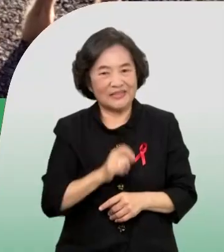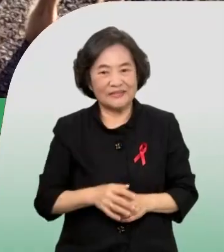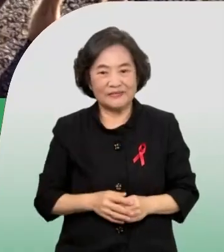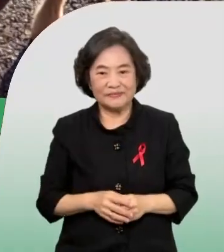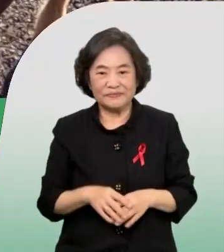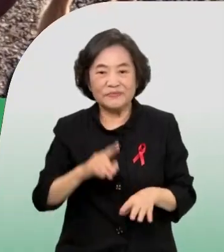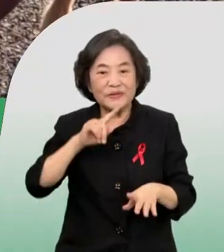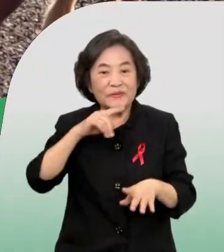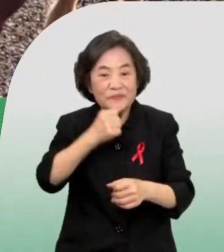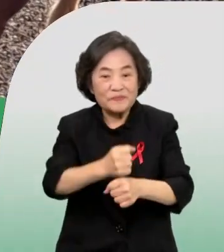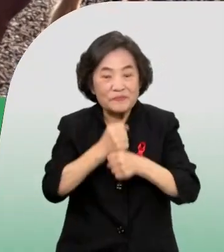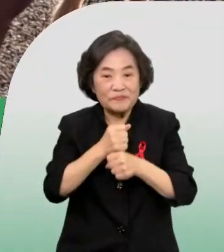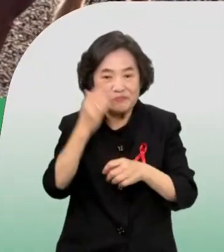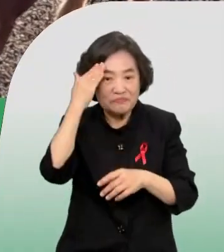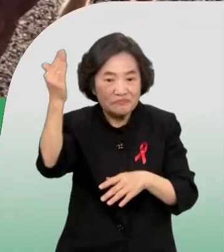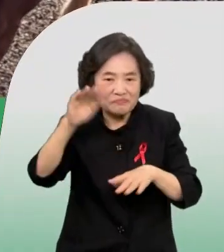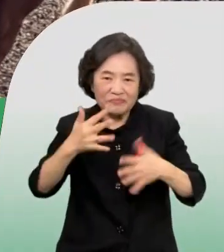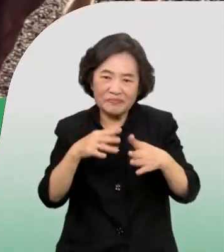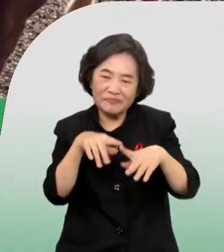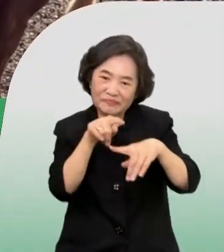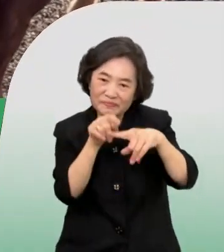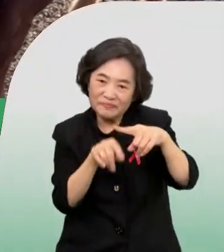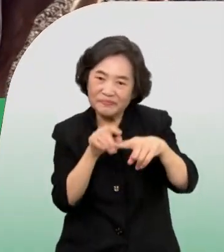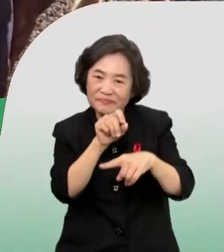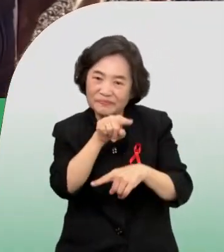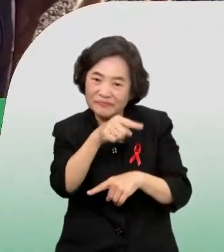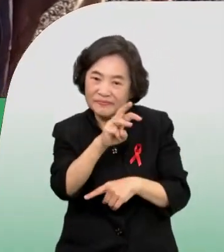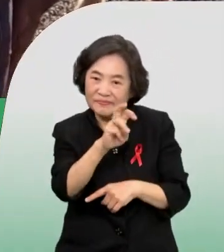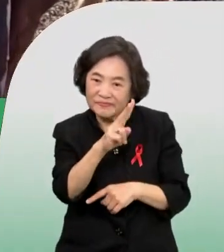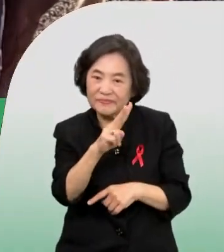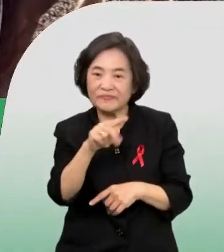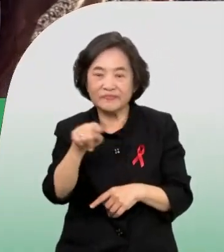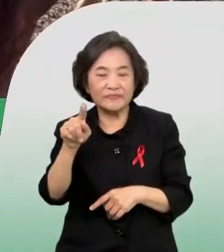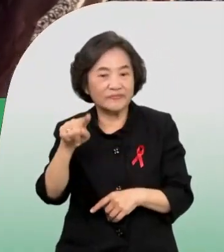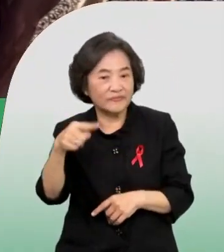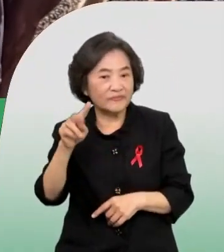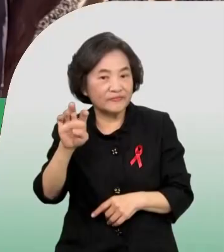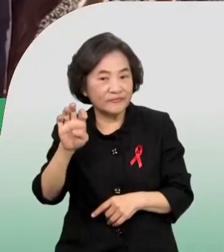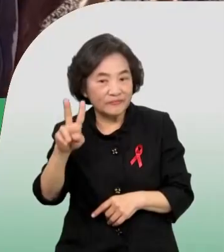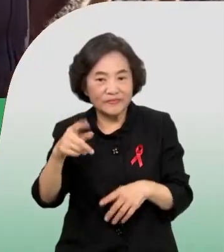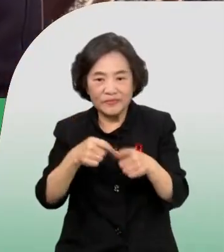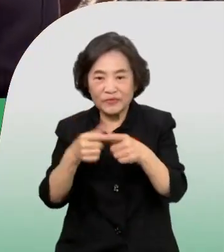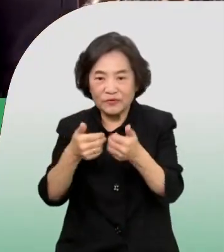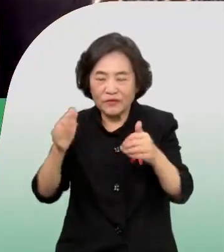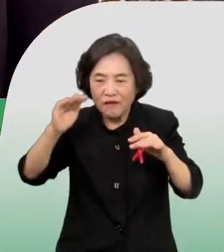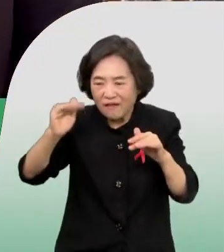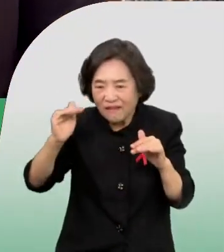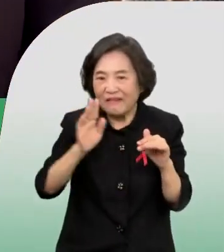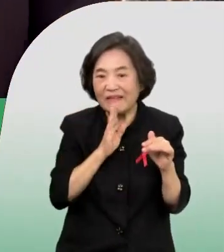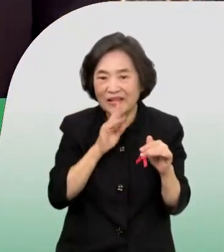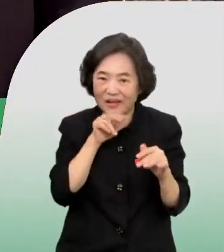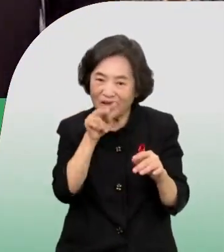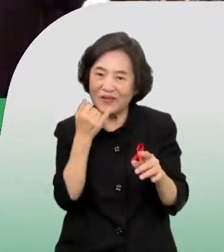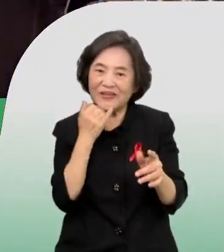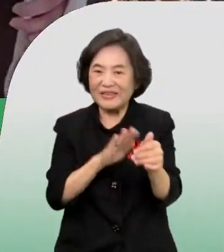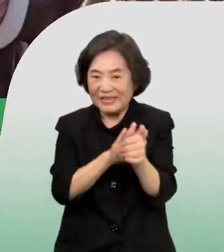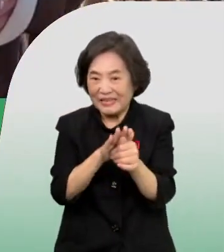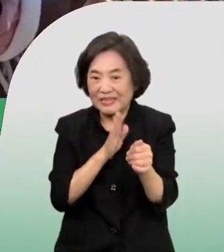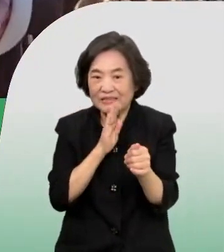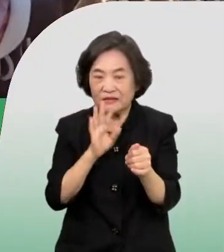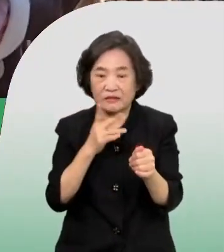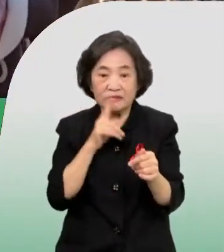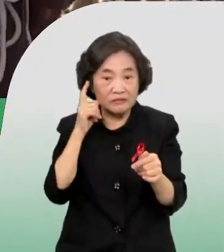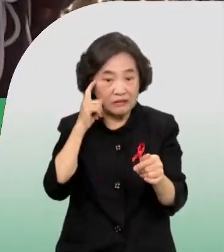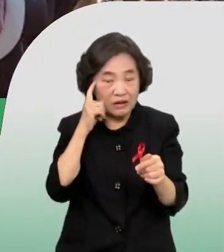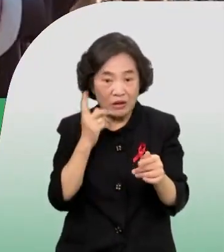島馬土壤嘅身高差唔多130米到145公分呢，冇看今日安尼细细只當真人下個，今日細